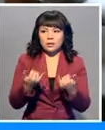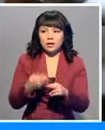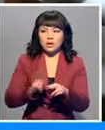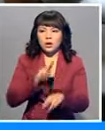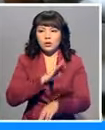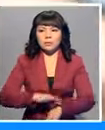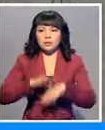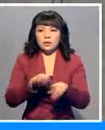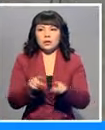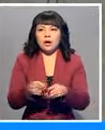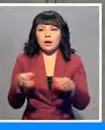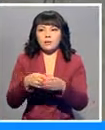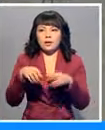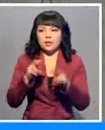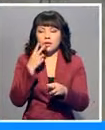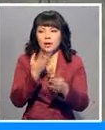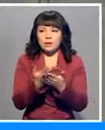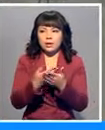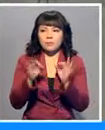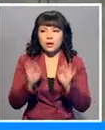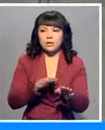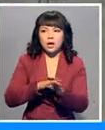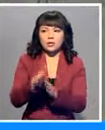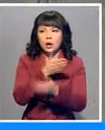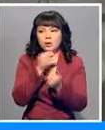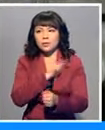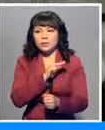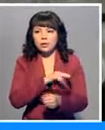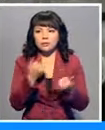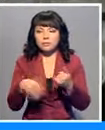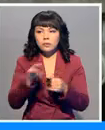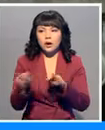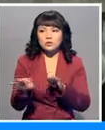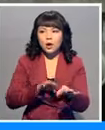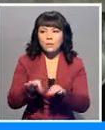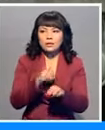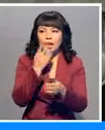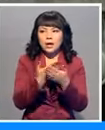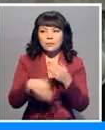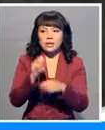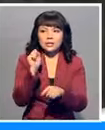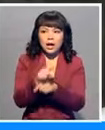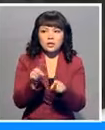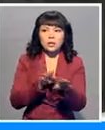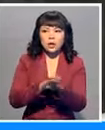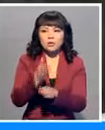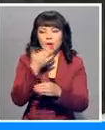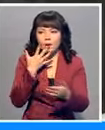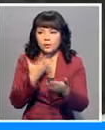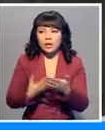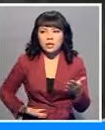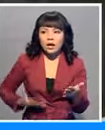жұмыстарды атқарған белгілі компанияда шырпыр. Міндетімізді адал орындадық. Тіптен жобада көрсетілмесе де, кейбір ескірген дүниелерді өз